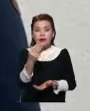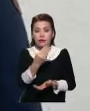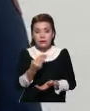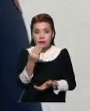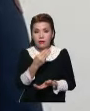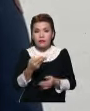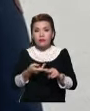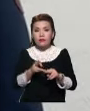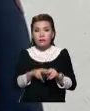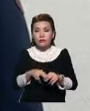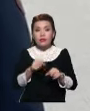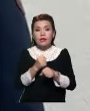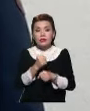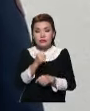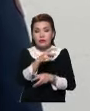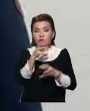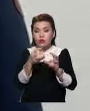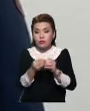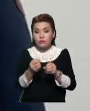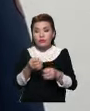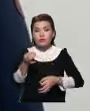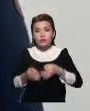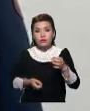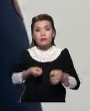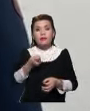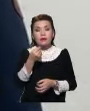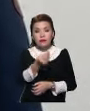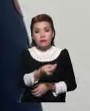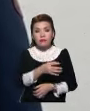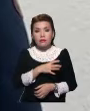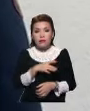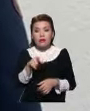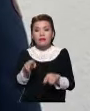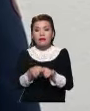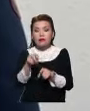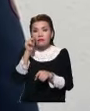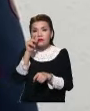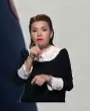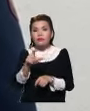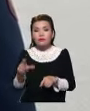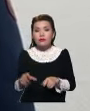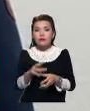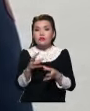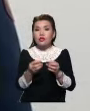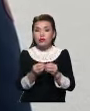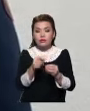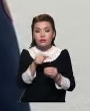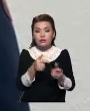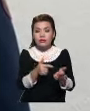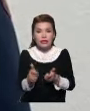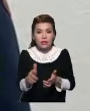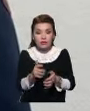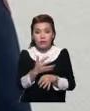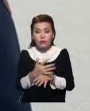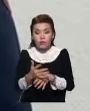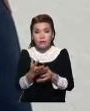Назначена экспертиза, результаты которой будут направлены в суд для избрания меры пресечения в отношении фигурантов дела. Заключение экспертизы еще не готово. Только после того, как